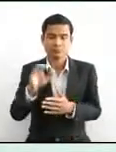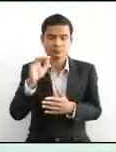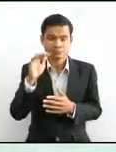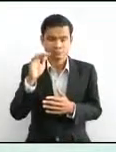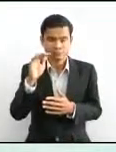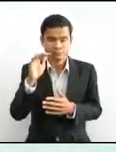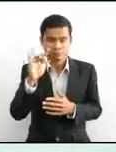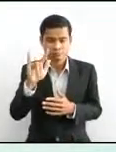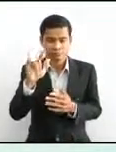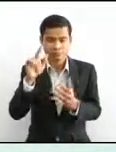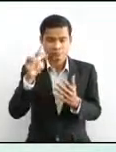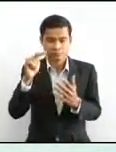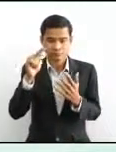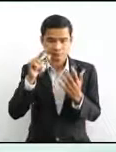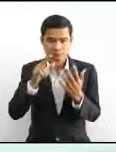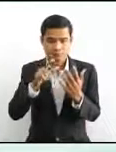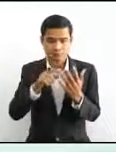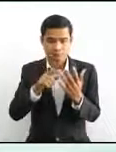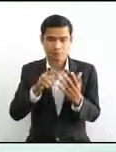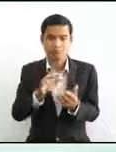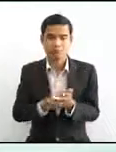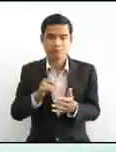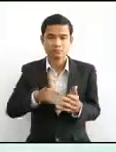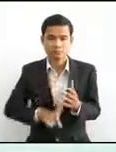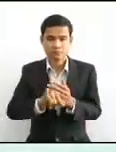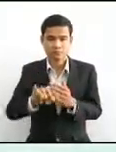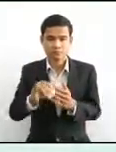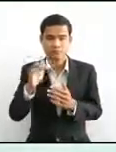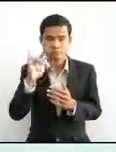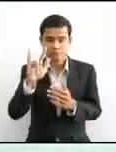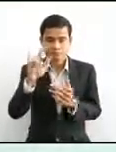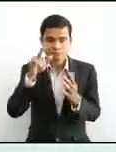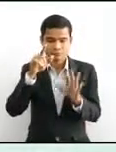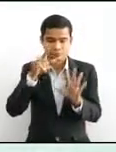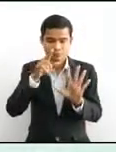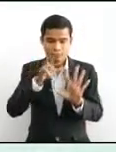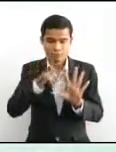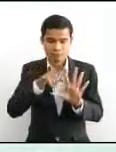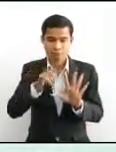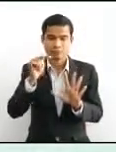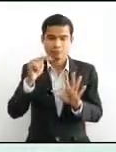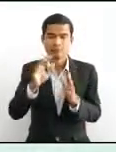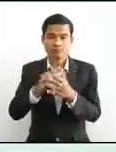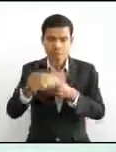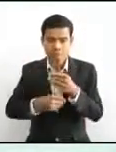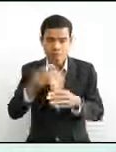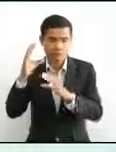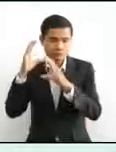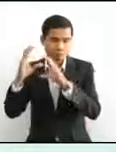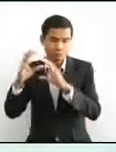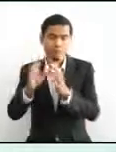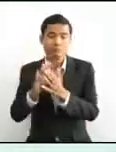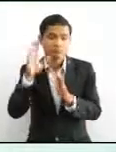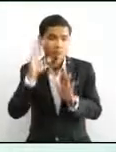đồng chà con sẽ đập đồng tiết chào bóng lúa đồng chà tam rồi dì ạ rục phép hai lần